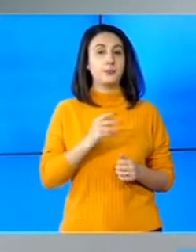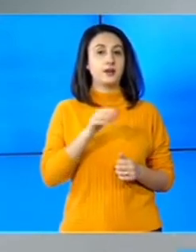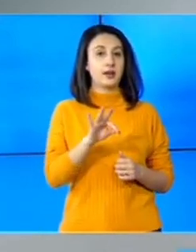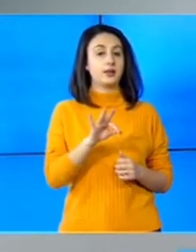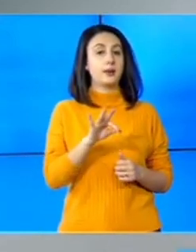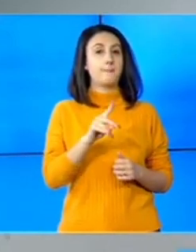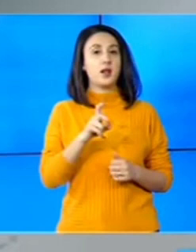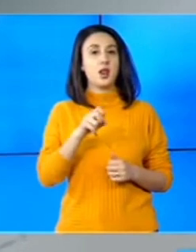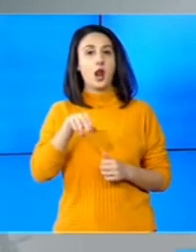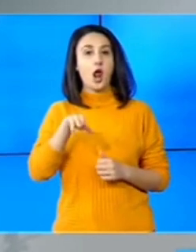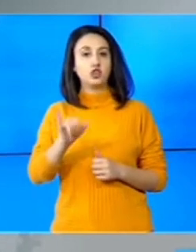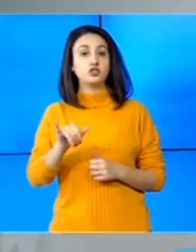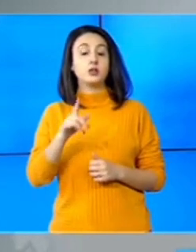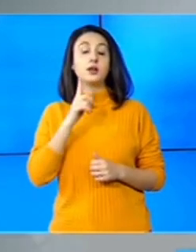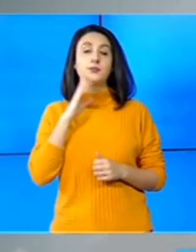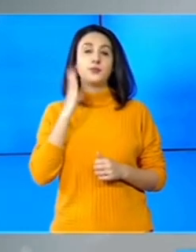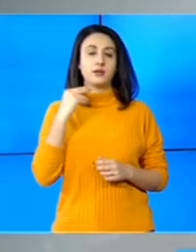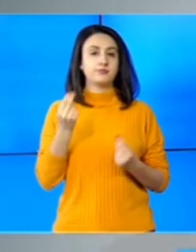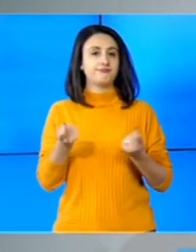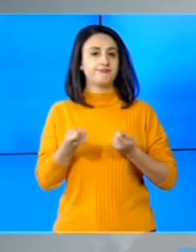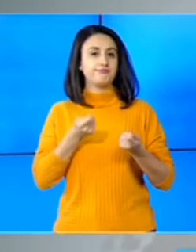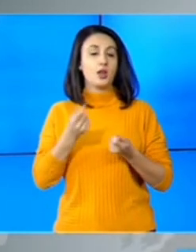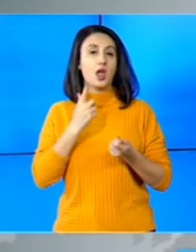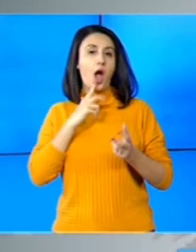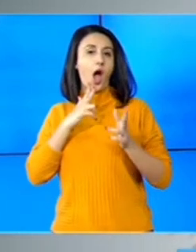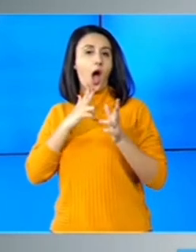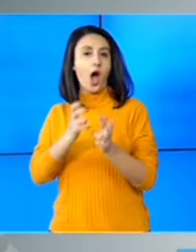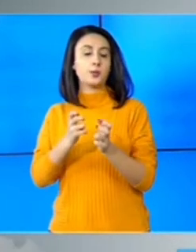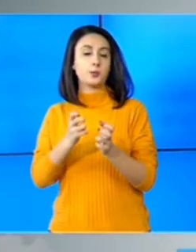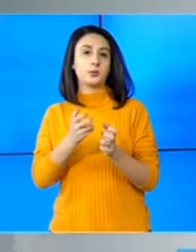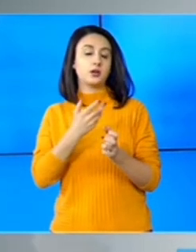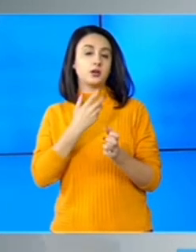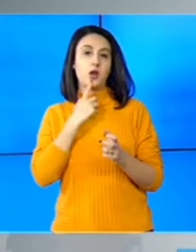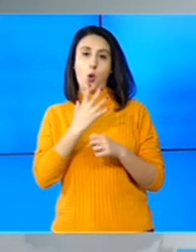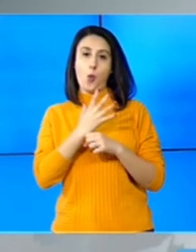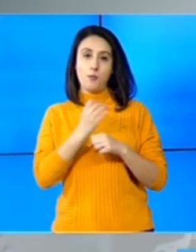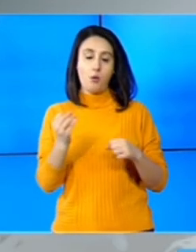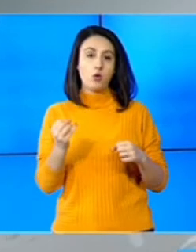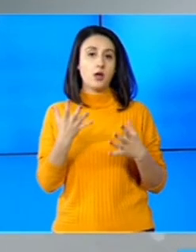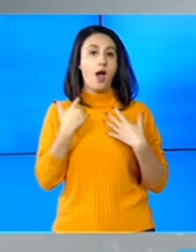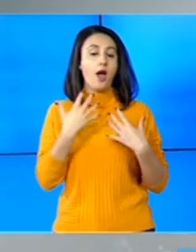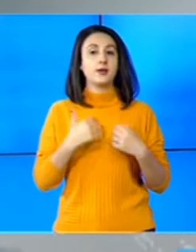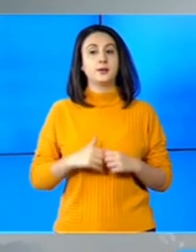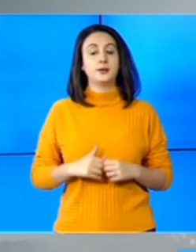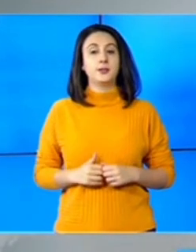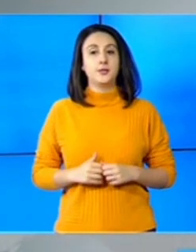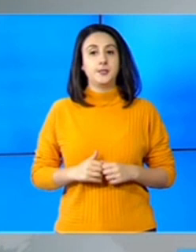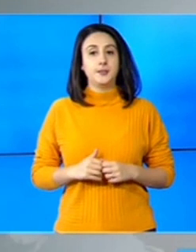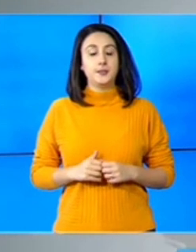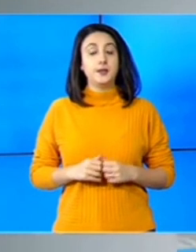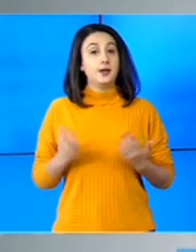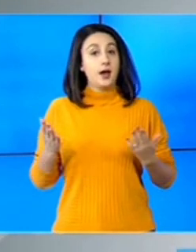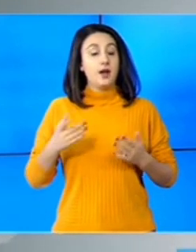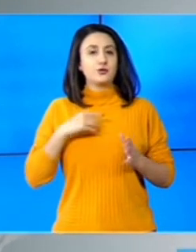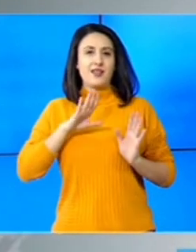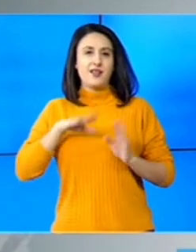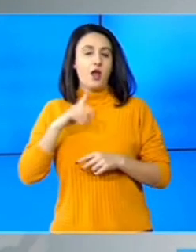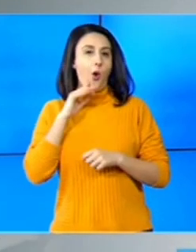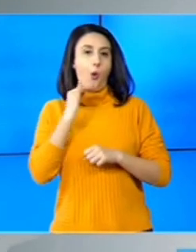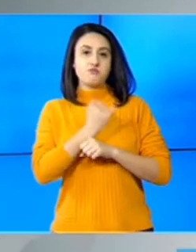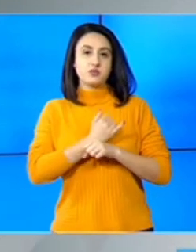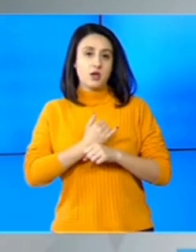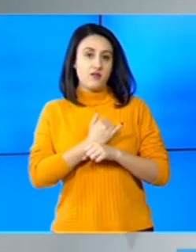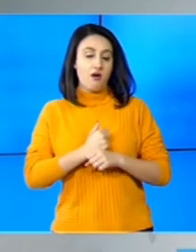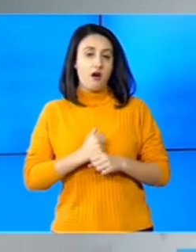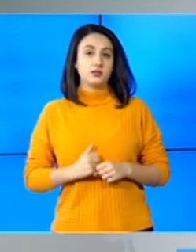Mădăraș, ar fi manevrat o armă neletală cu aer comprimat, care ar fi fost lăsată